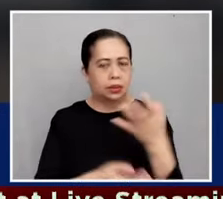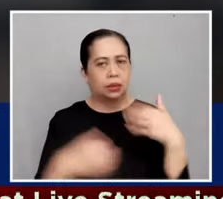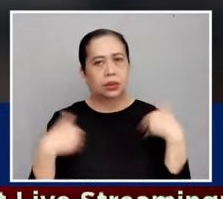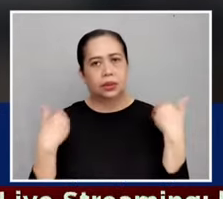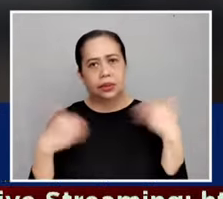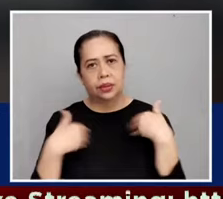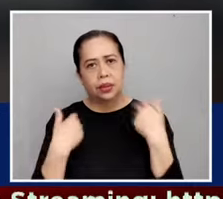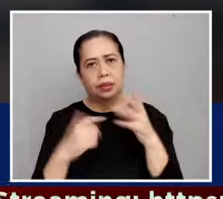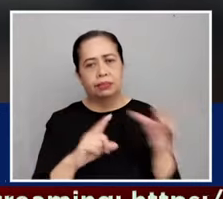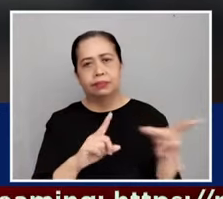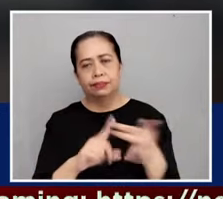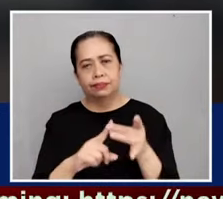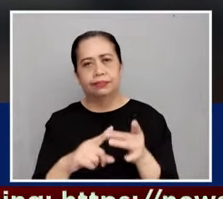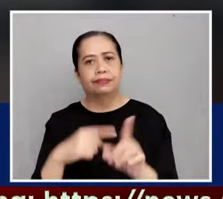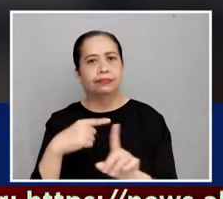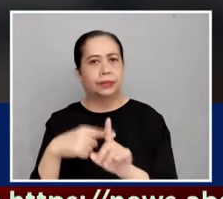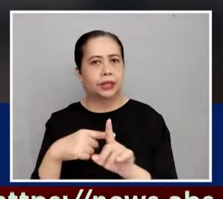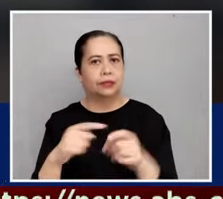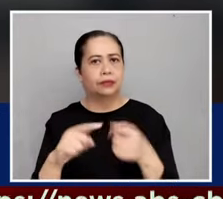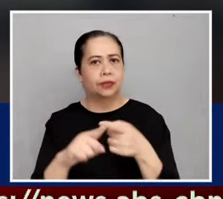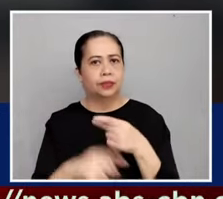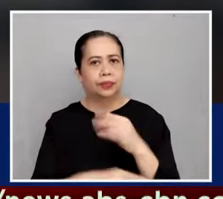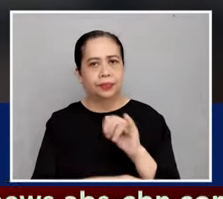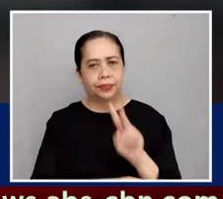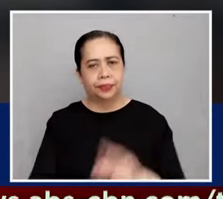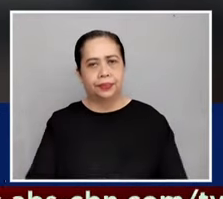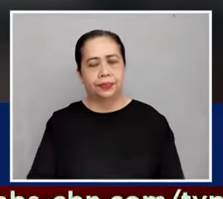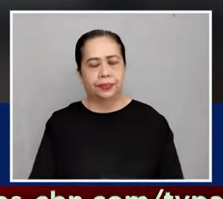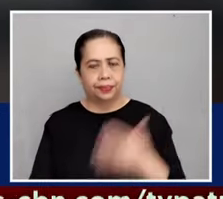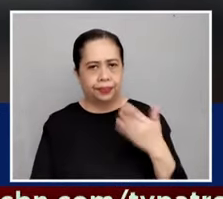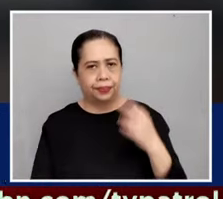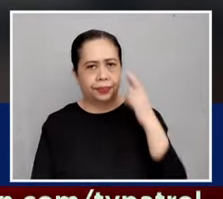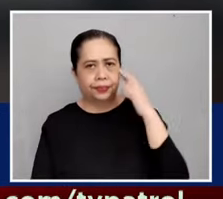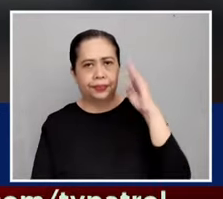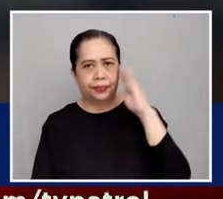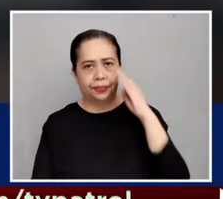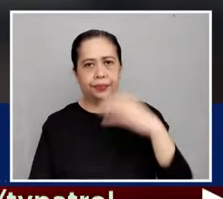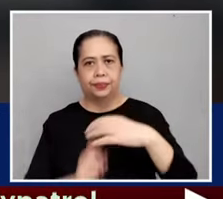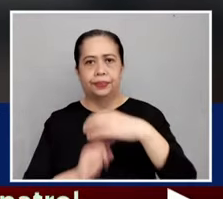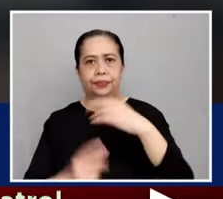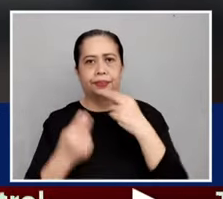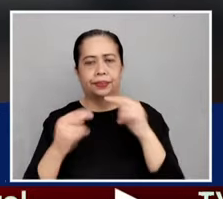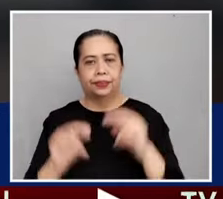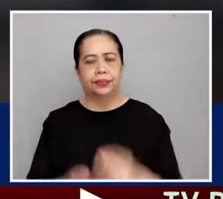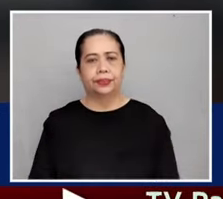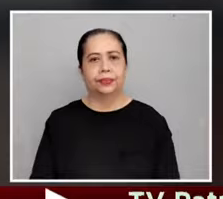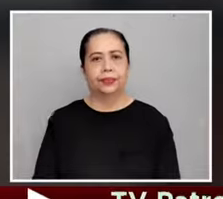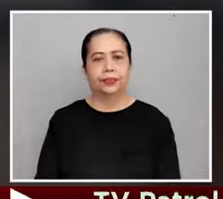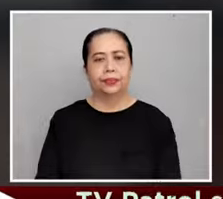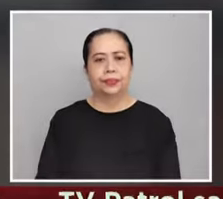kabataang magpopositibo rito. Rafael Bosano, ABS-CBN News.